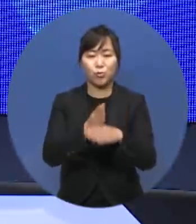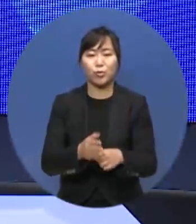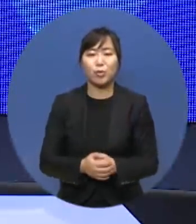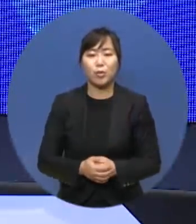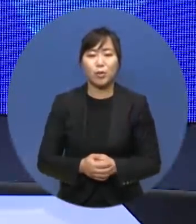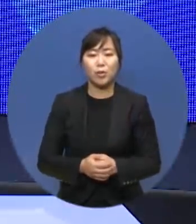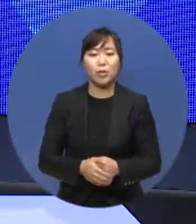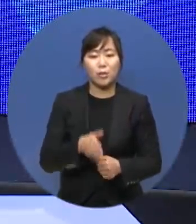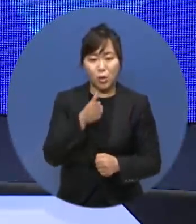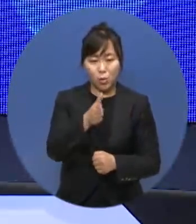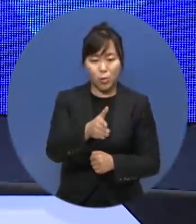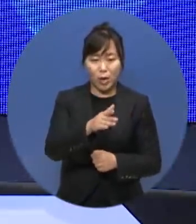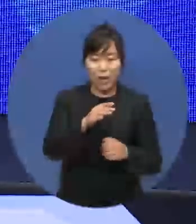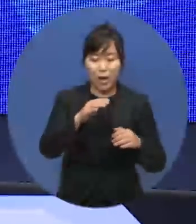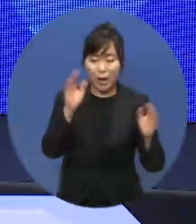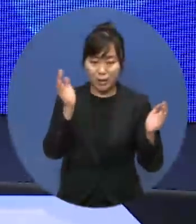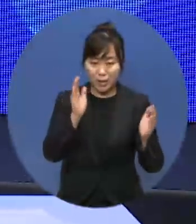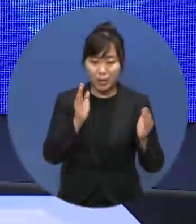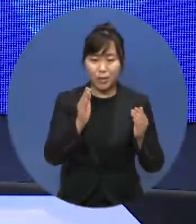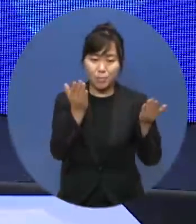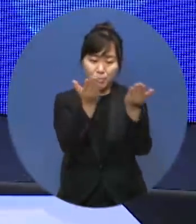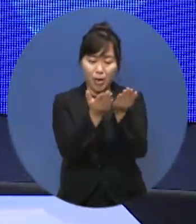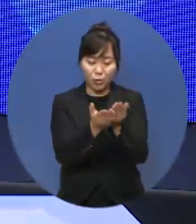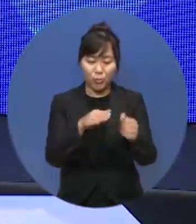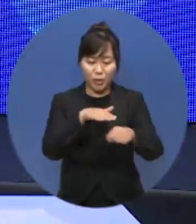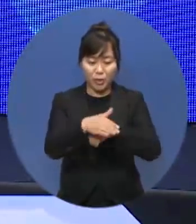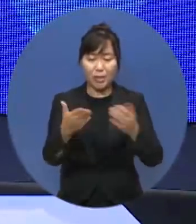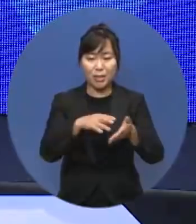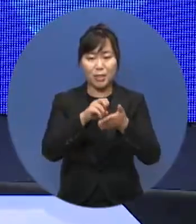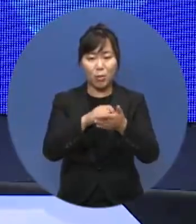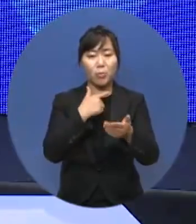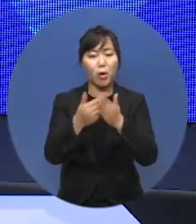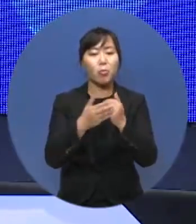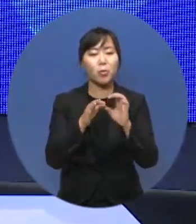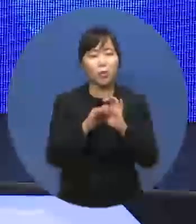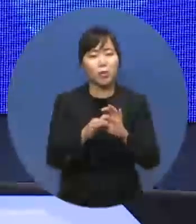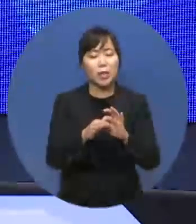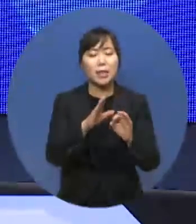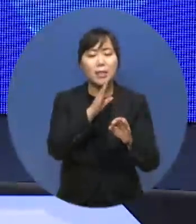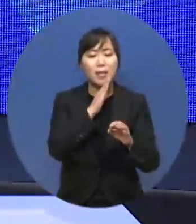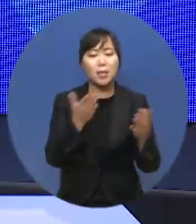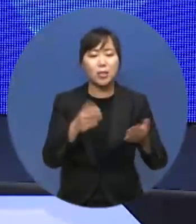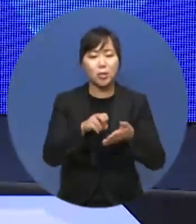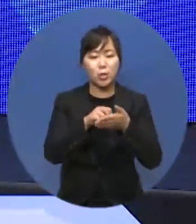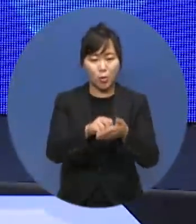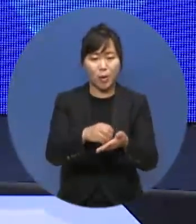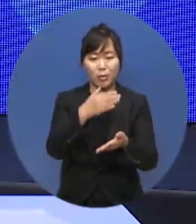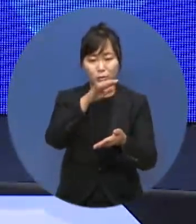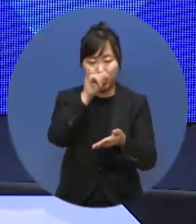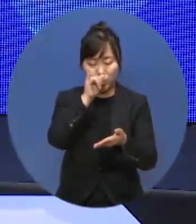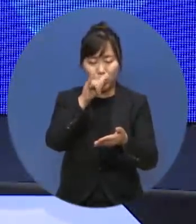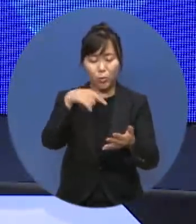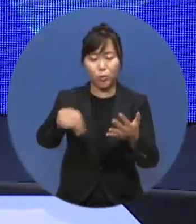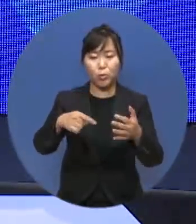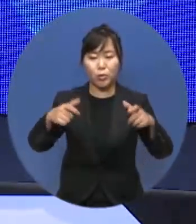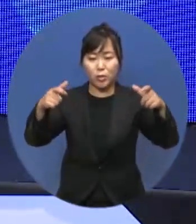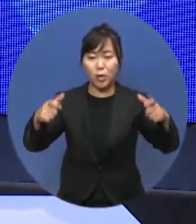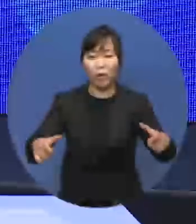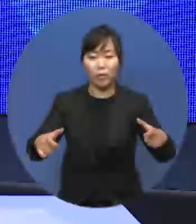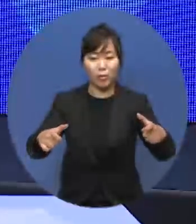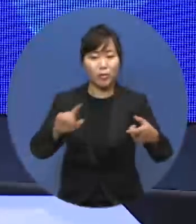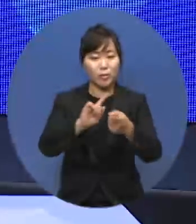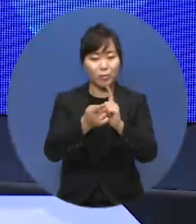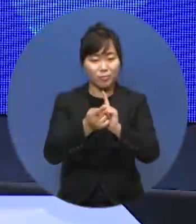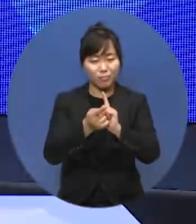그래서 전공과 재학생 분들이 이제 맞춤형 직업 경험을 통해서 실제로 일자리로 취업으로 나아갈 수 있도록 이제 교육